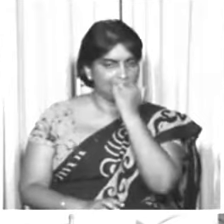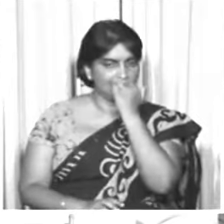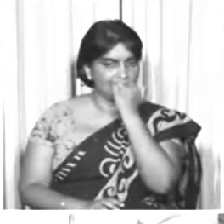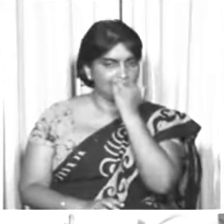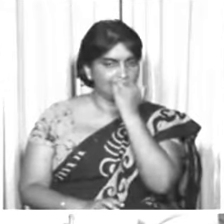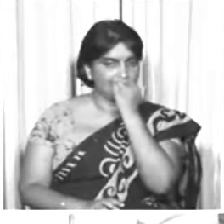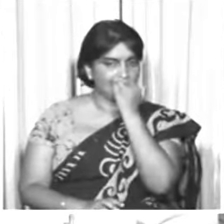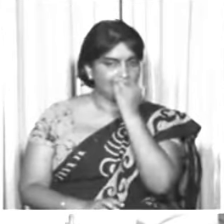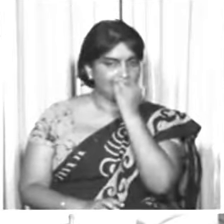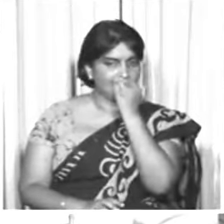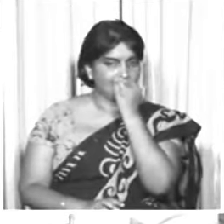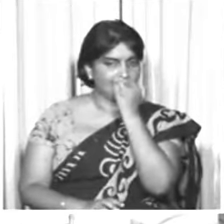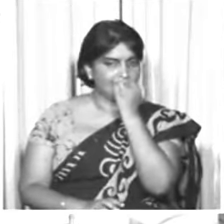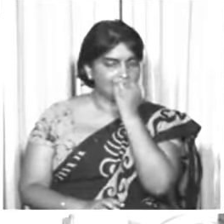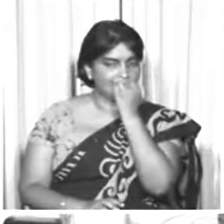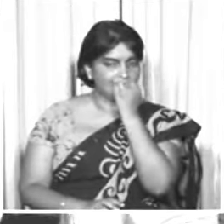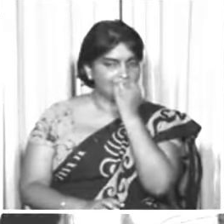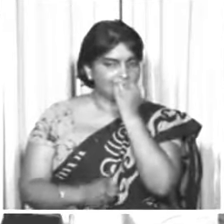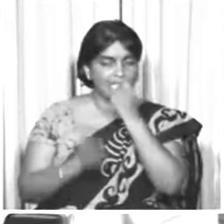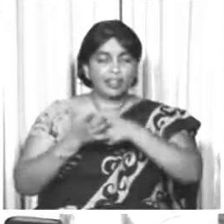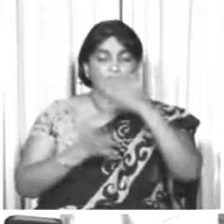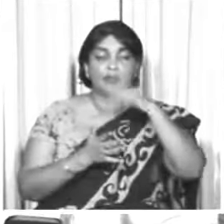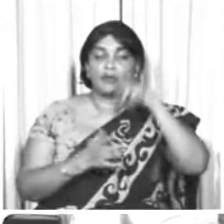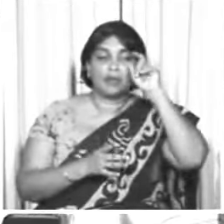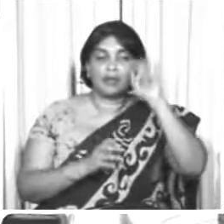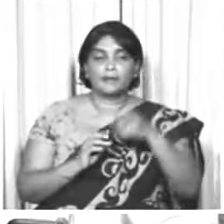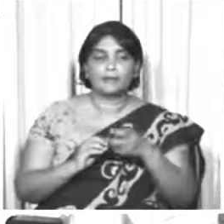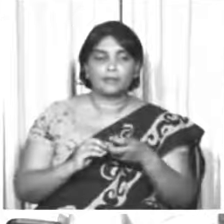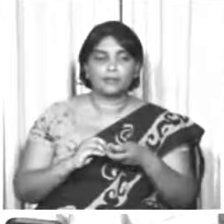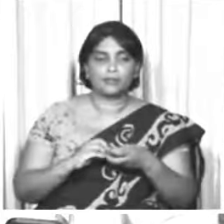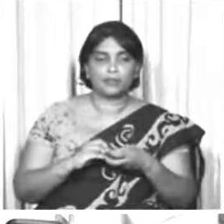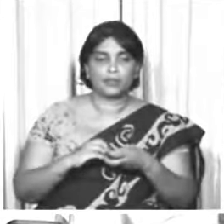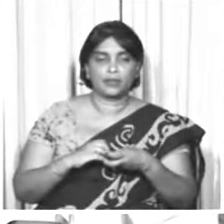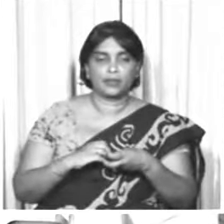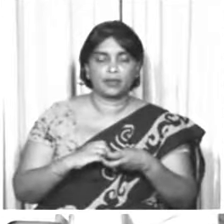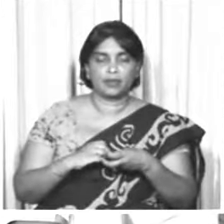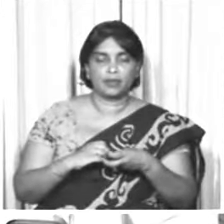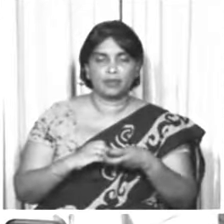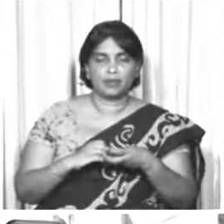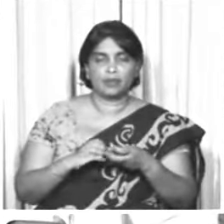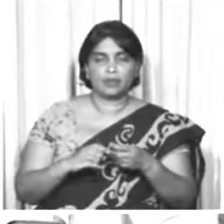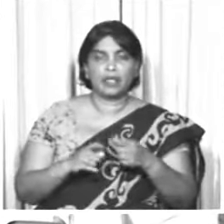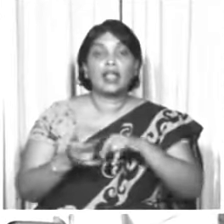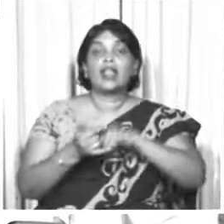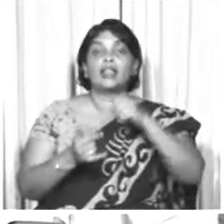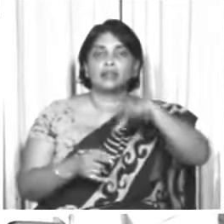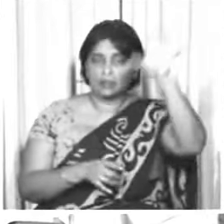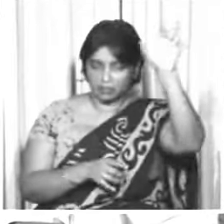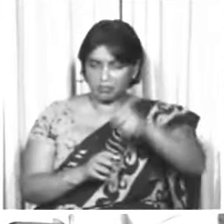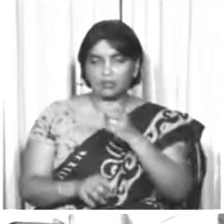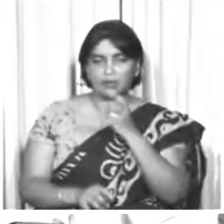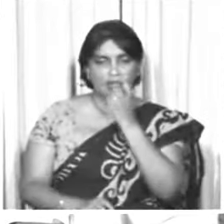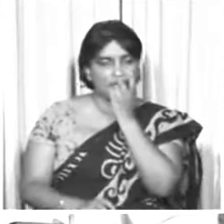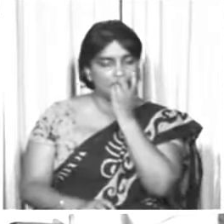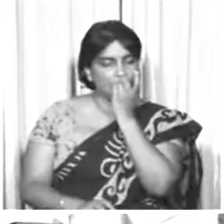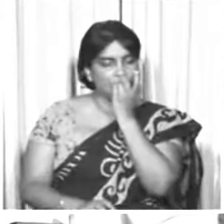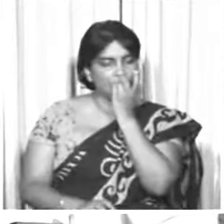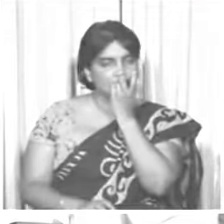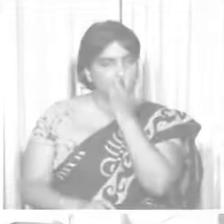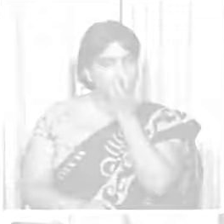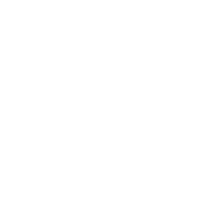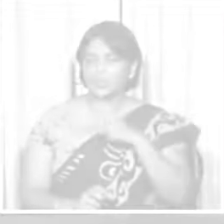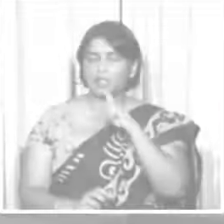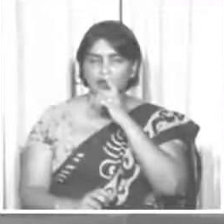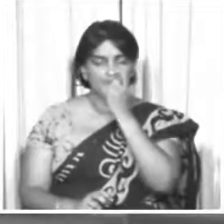ගීසරේ එතුමාගේ කතාවේ ඔබතුමා බලන්න හැසල්ට ගෙන්නලා ගෙන්නන්න හැසල්ට අපේ බහල් එකක් දුමිය ගීසරේ මෙතුමාගේ කතාවේ